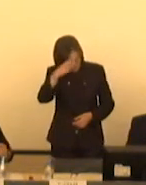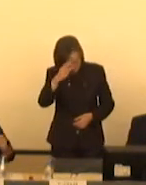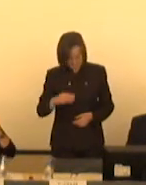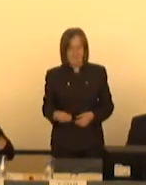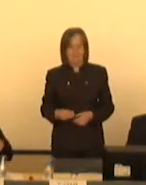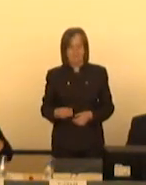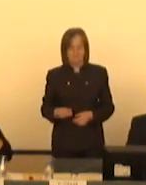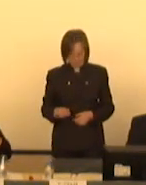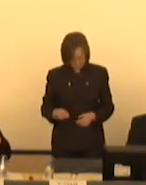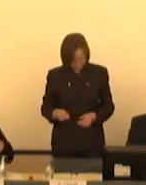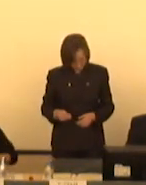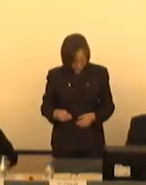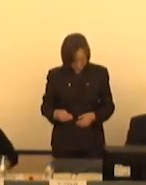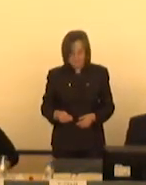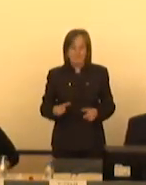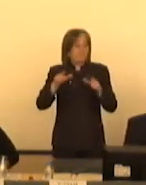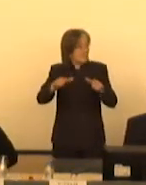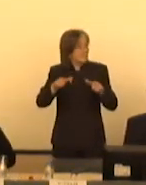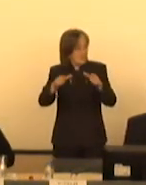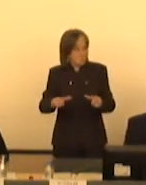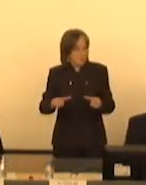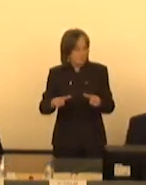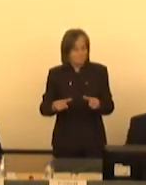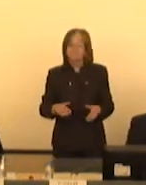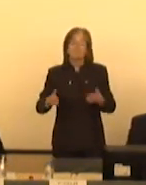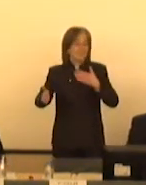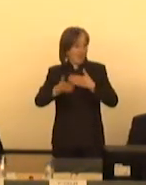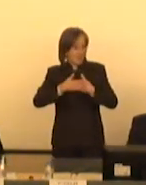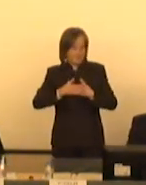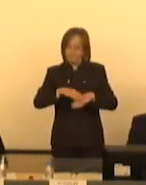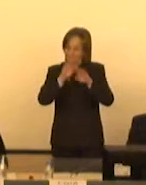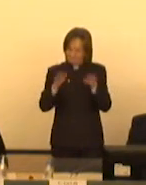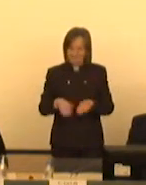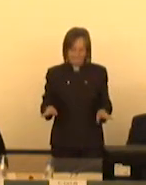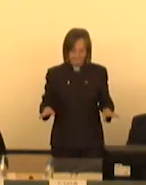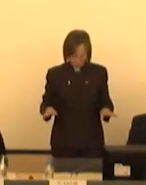d'aquest curs, que és un títol propi de la universitat, de la UPF.